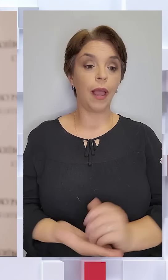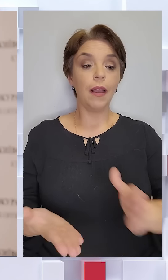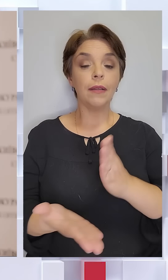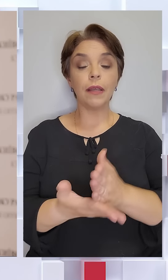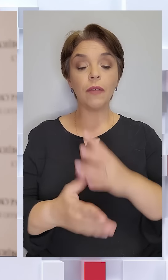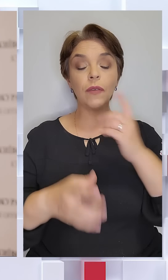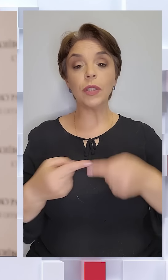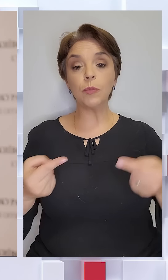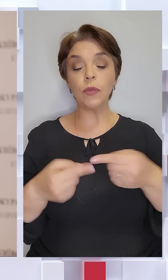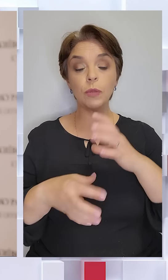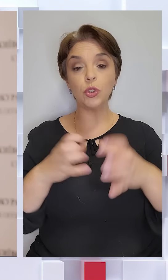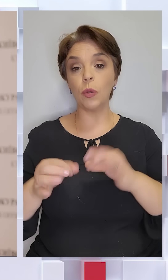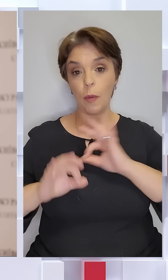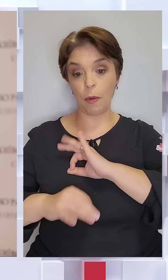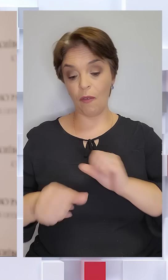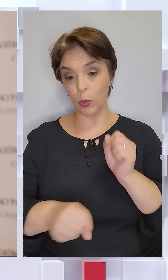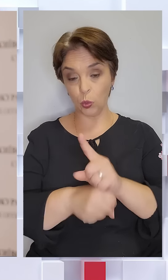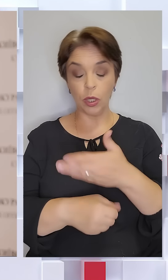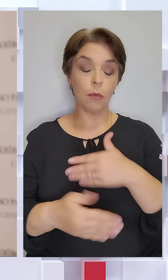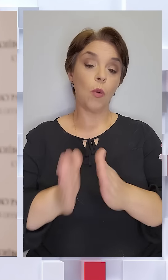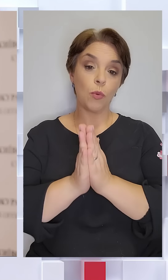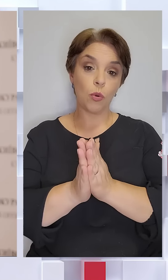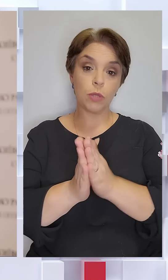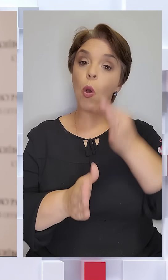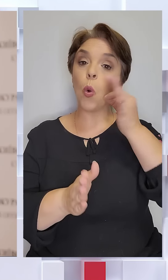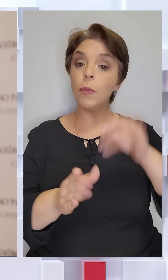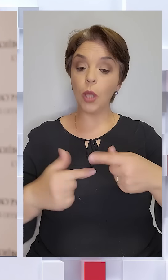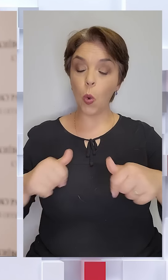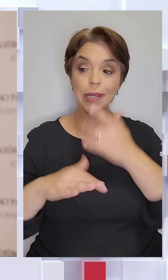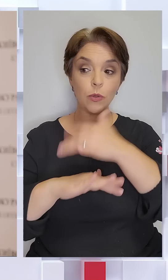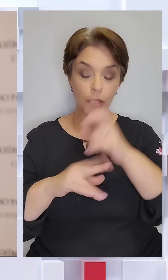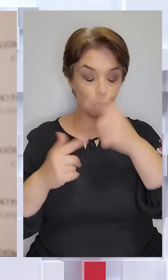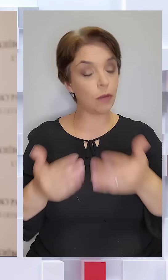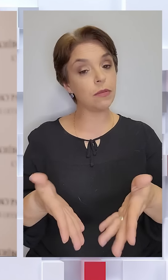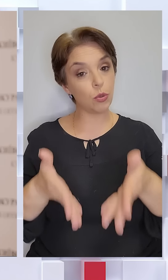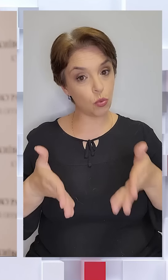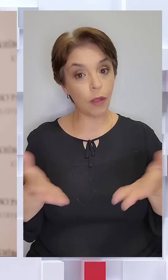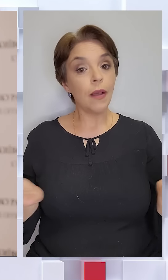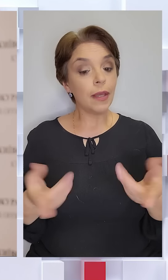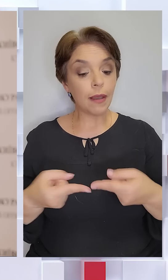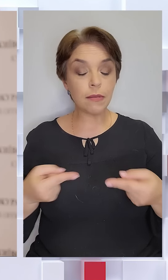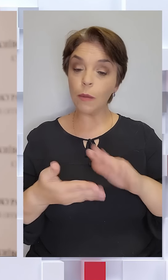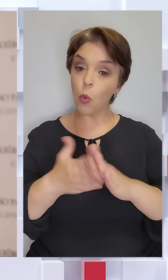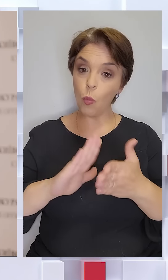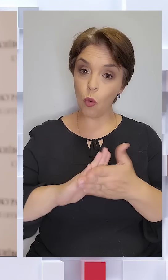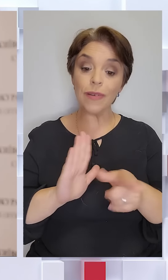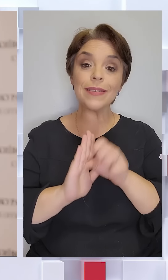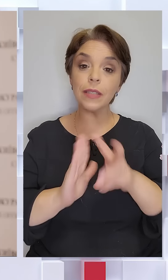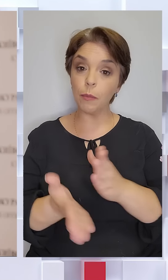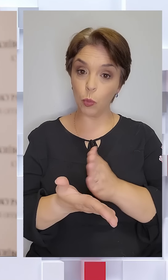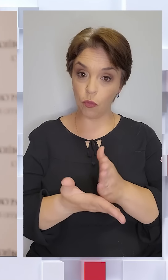Наявне відповідне міжнародно-правове доручення, в якому ми і просимо компетентні органи іноземних держав з'ясувати, в яких саме умовах, з